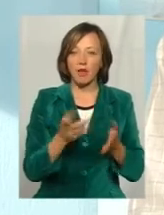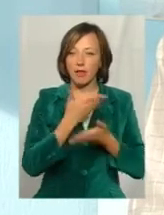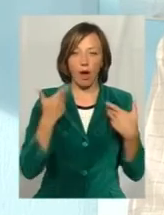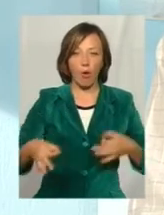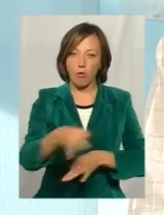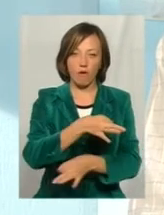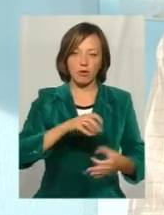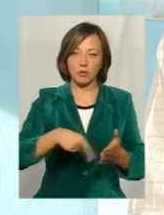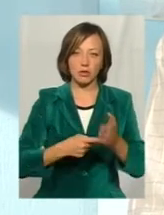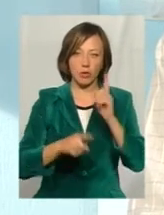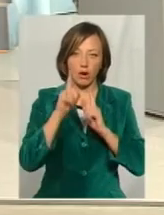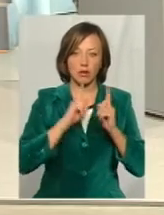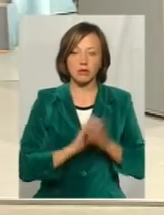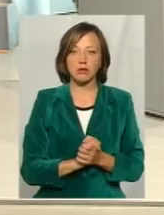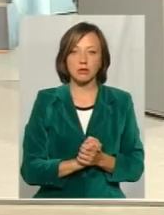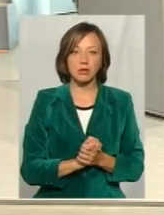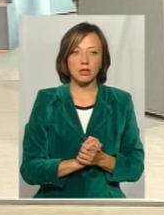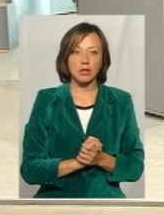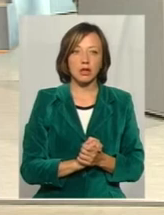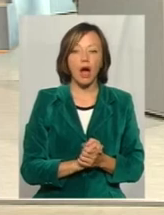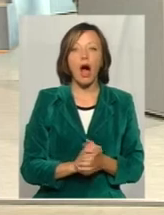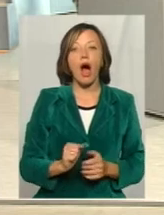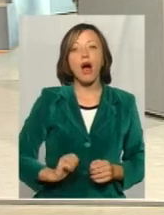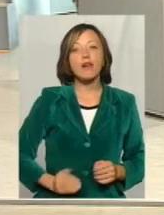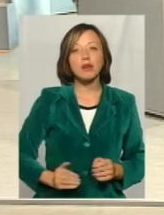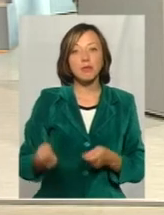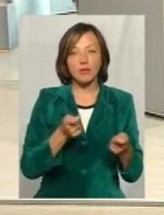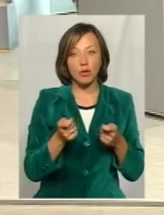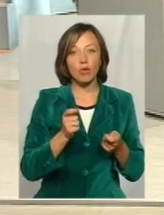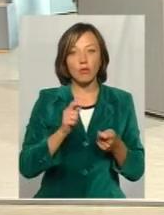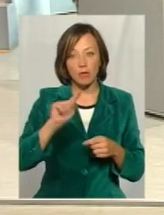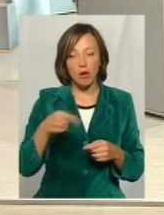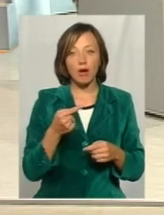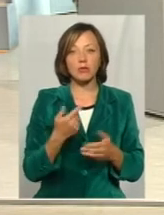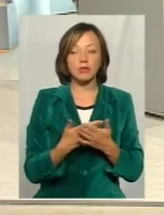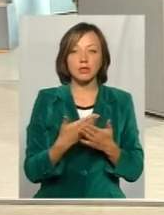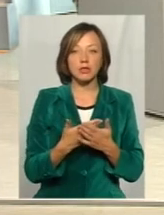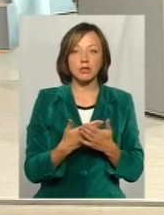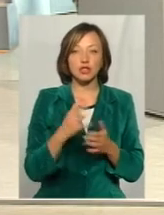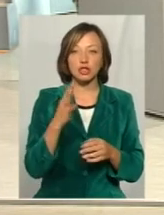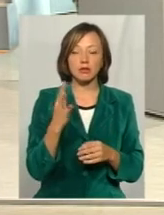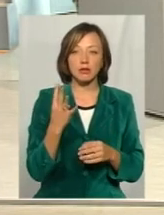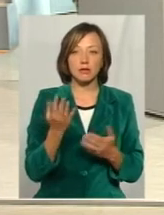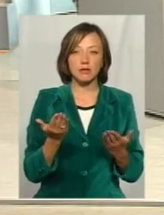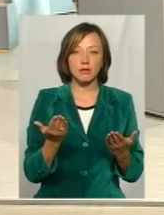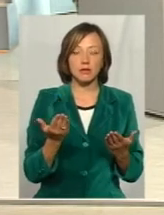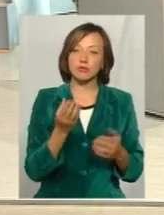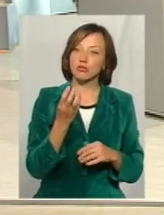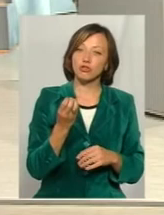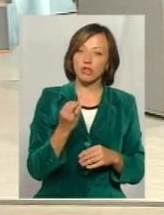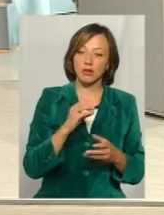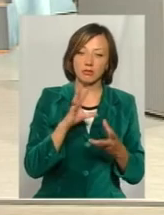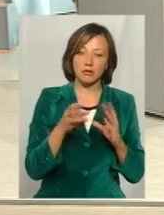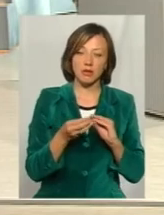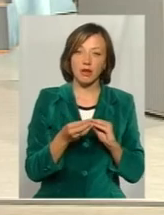обговорюється наскільки. Тобто, а перевізники йдуть, є умови, що вони йдуть там суто на 4 гривні? Чи там це взагалі